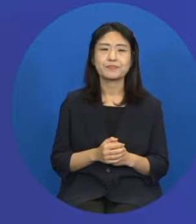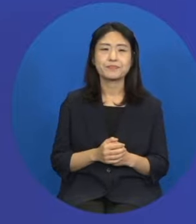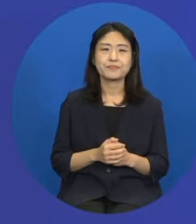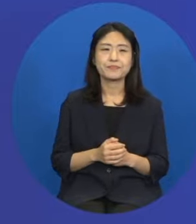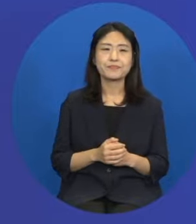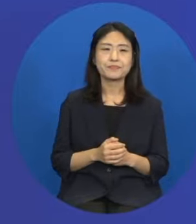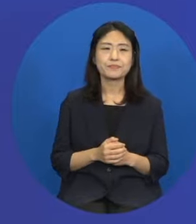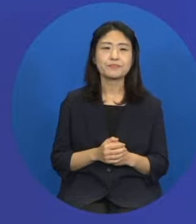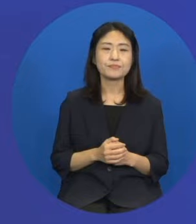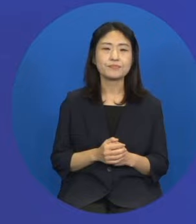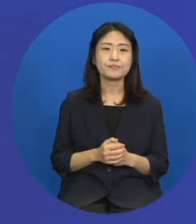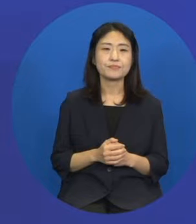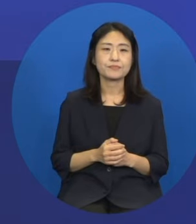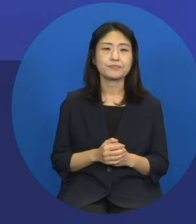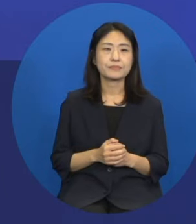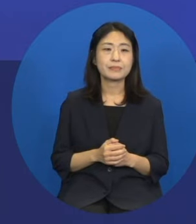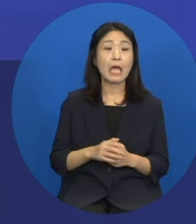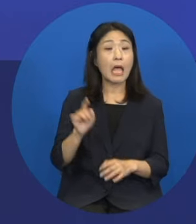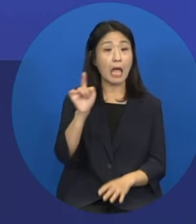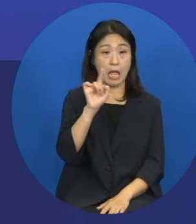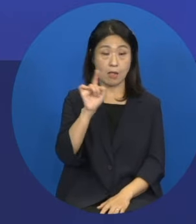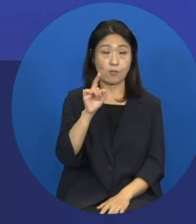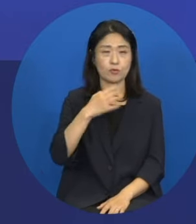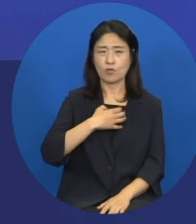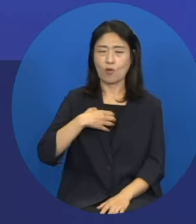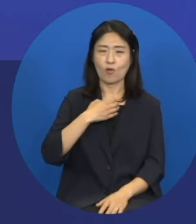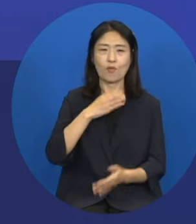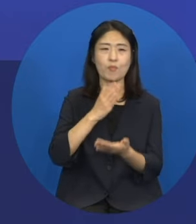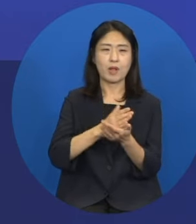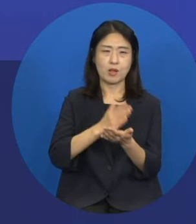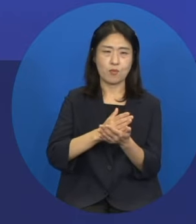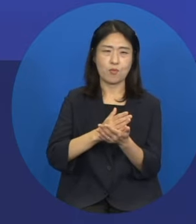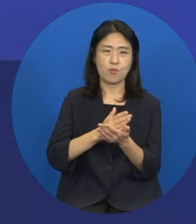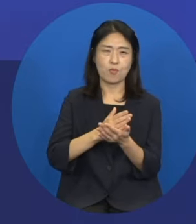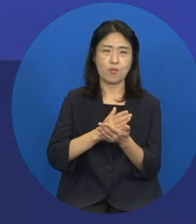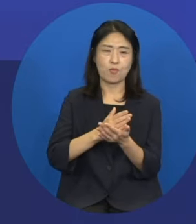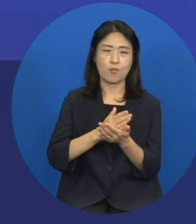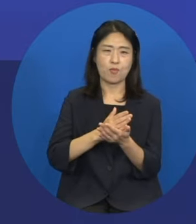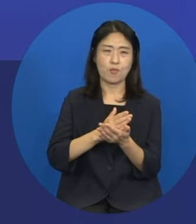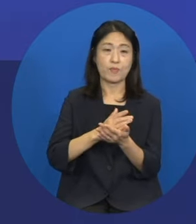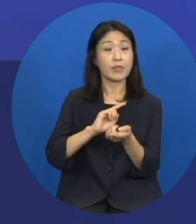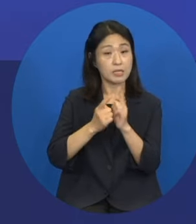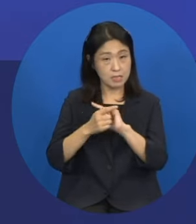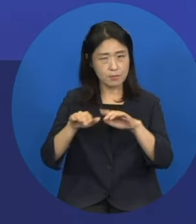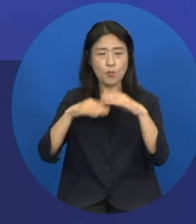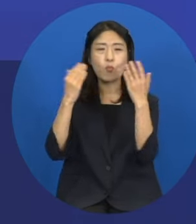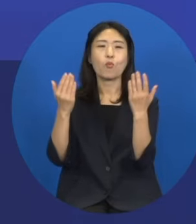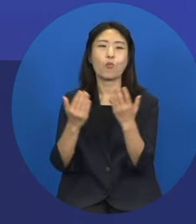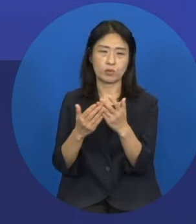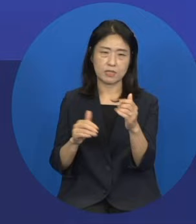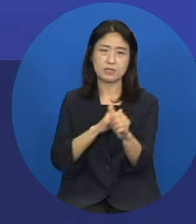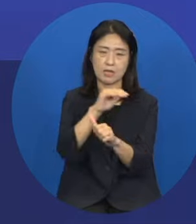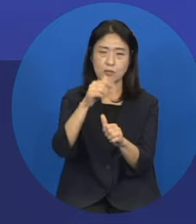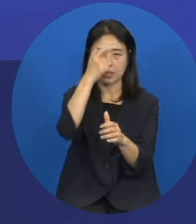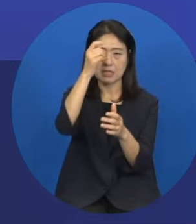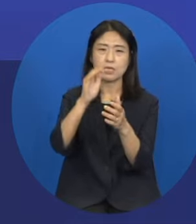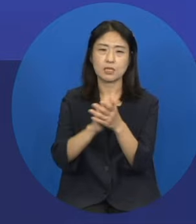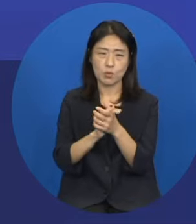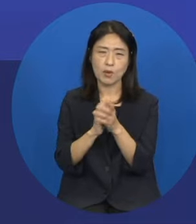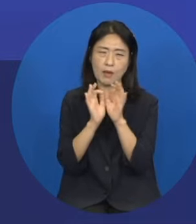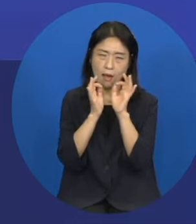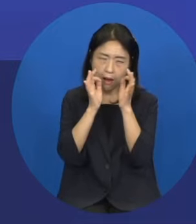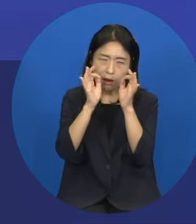6절인데요 아무것도 염려하지 말고 다만 모든 일에 기도와 간구로 너희 구할